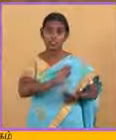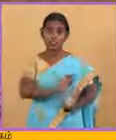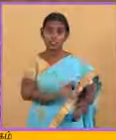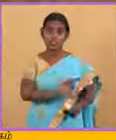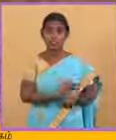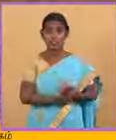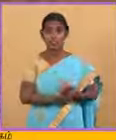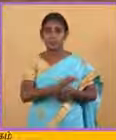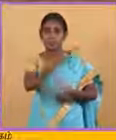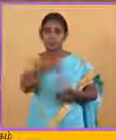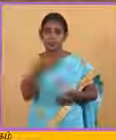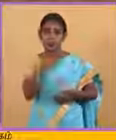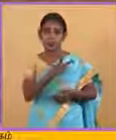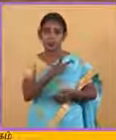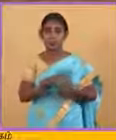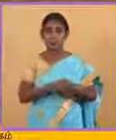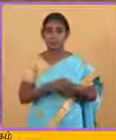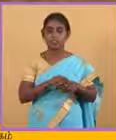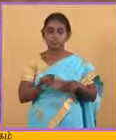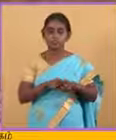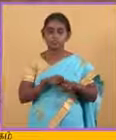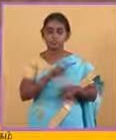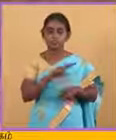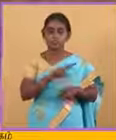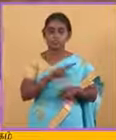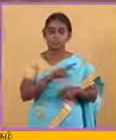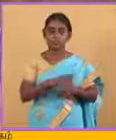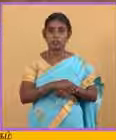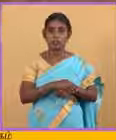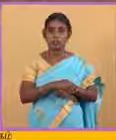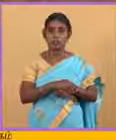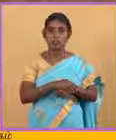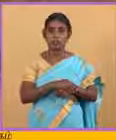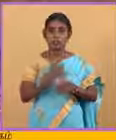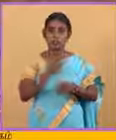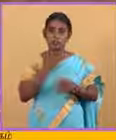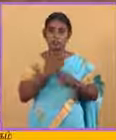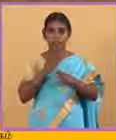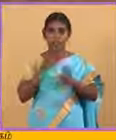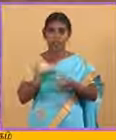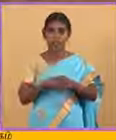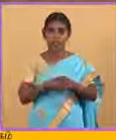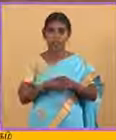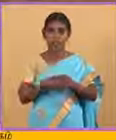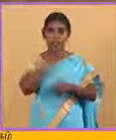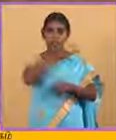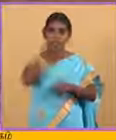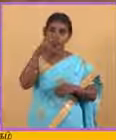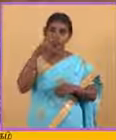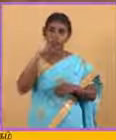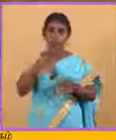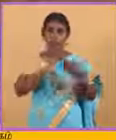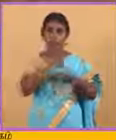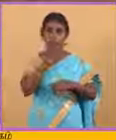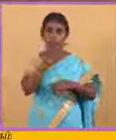வேண்டும் என நினைத்தார். கடமையை முடிக்க புறப்பட்டார். பாரியின் மக்களை பார்த்தார். ஒரு சுரை